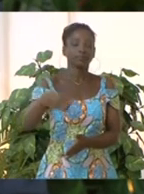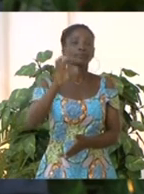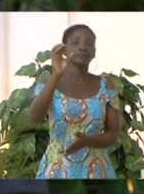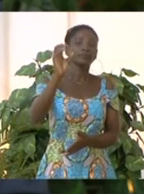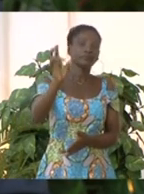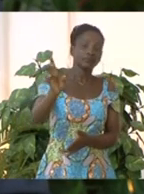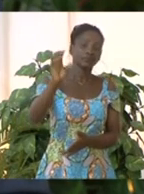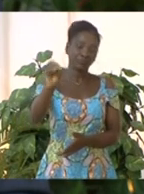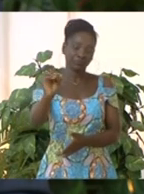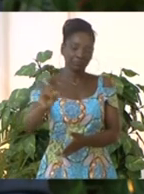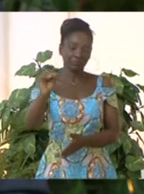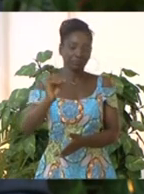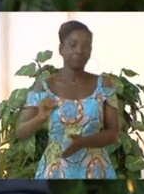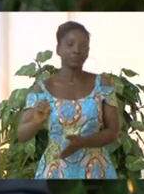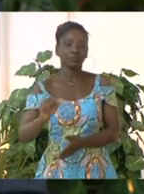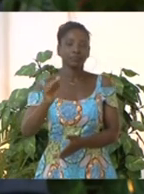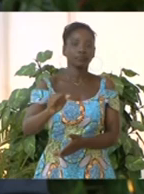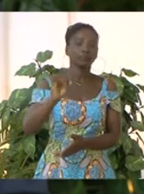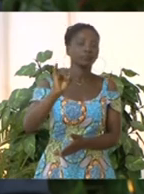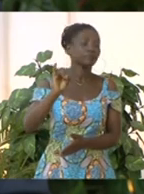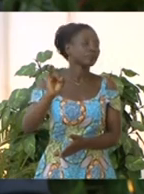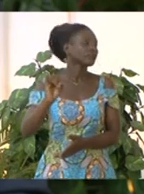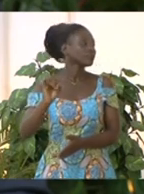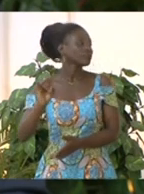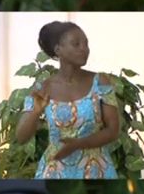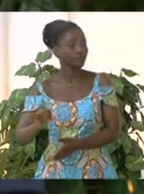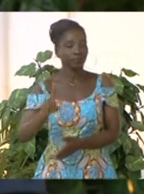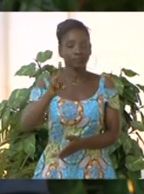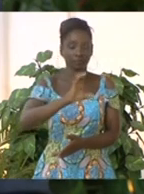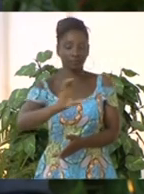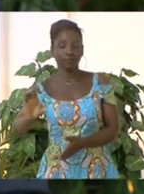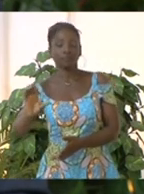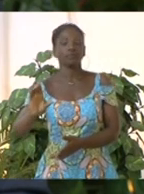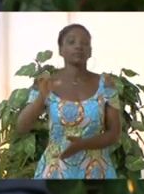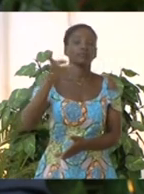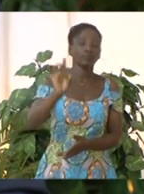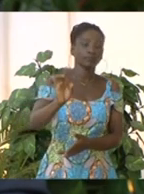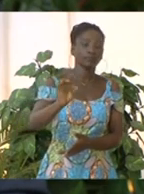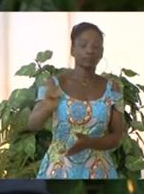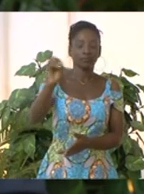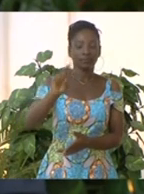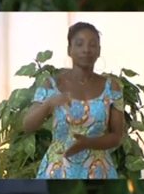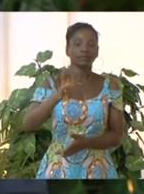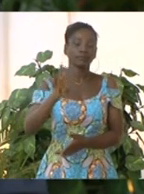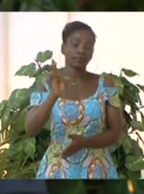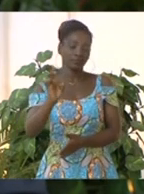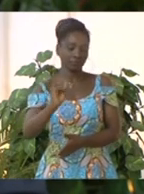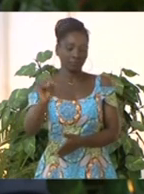94,70%. Afingé Saint-Pascal, 108, soit